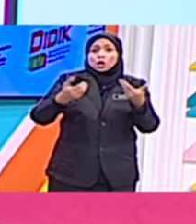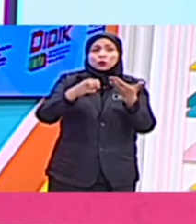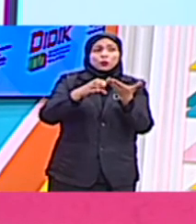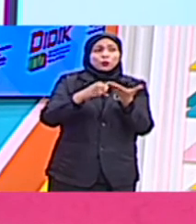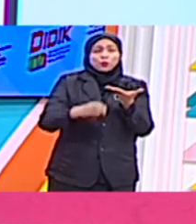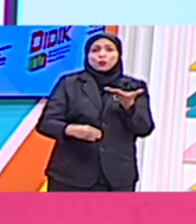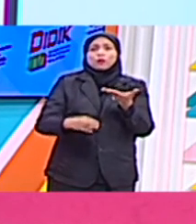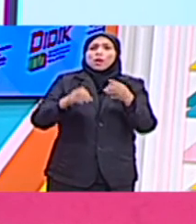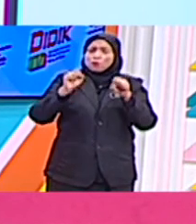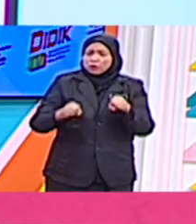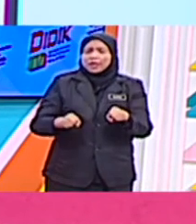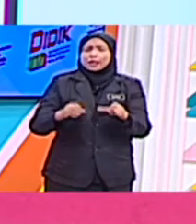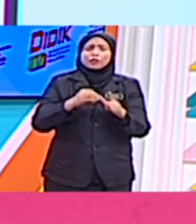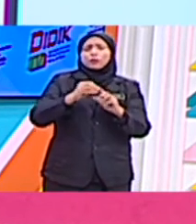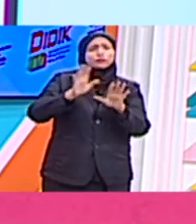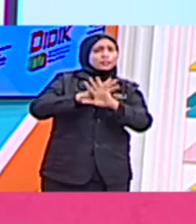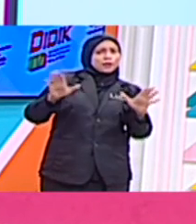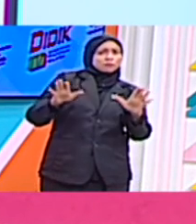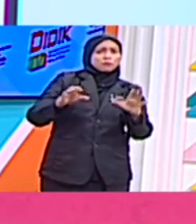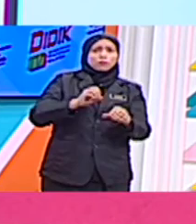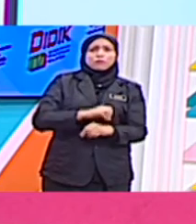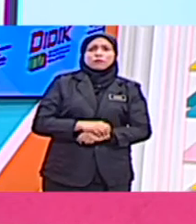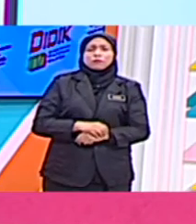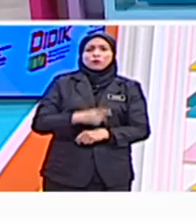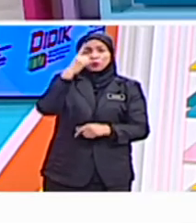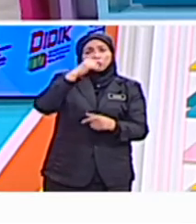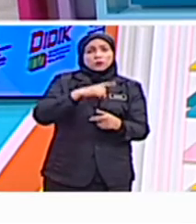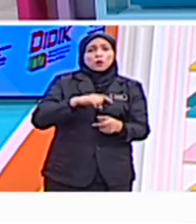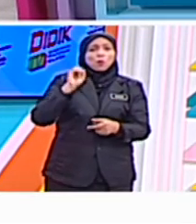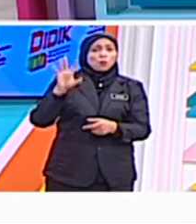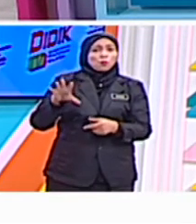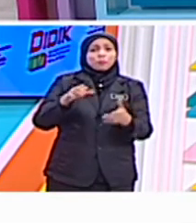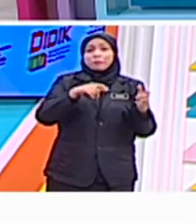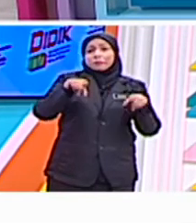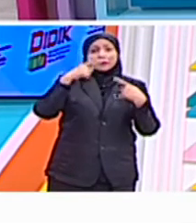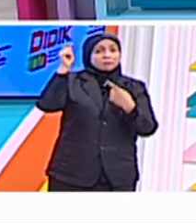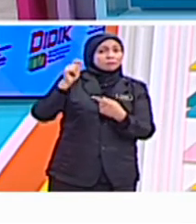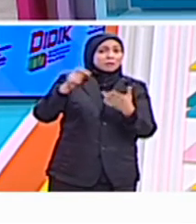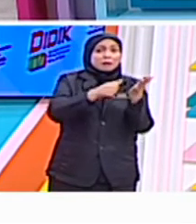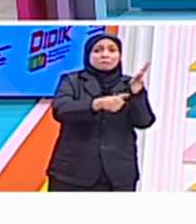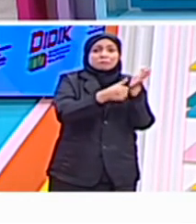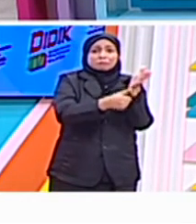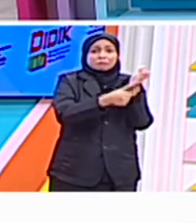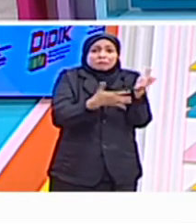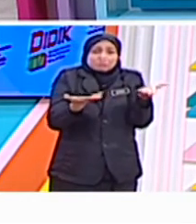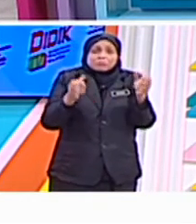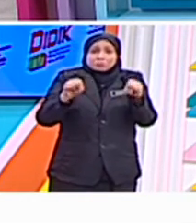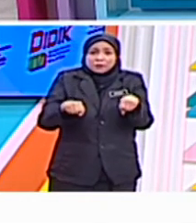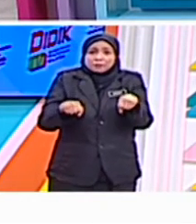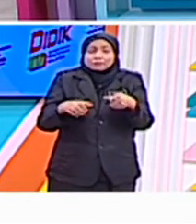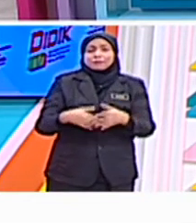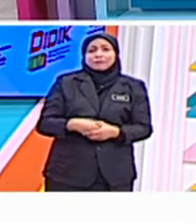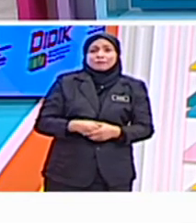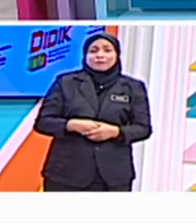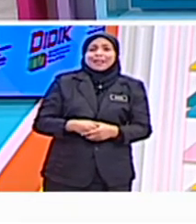Okey. Boleh ke tak boleh? Pilih cikgu, pilih seorang murid. Boleh. Abran, boleh tak Abran? Boleh.